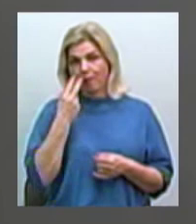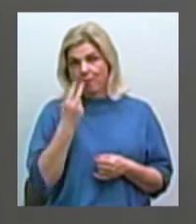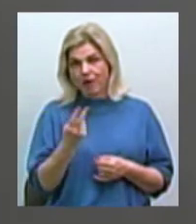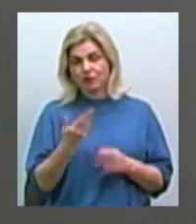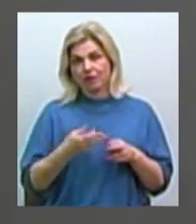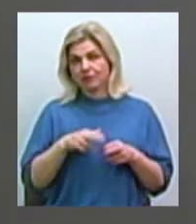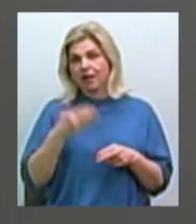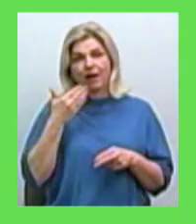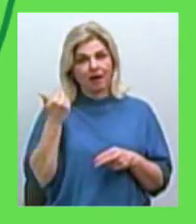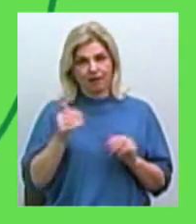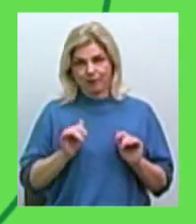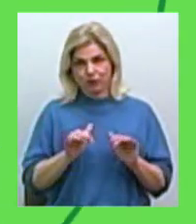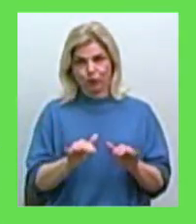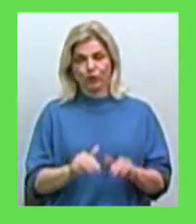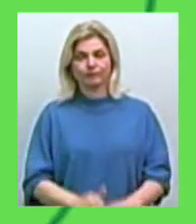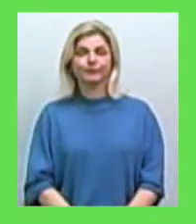легка процедура.